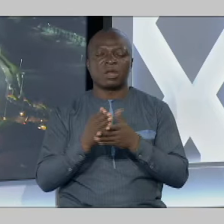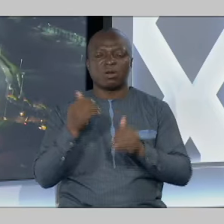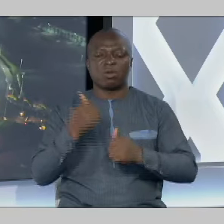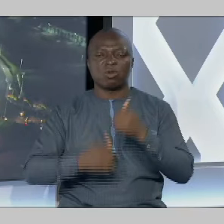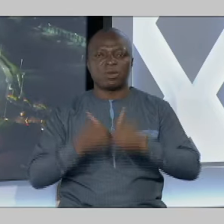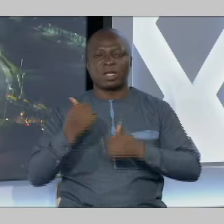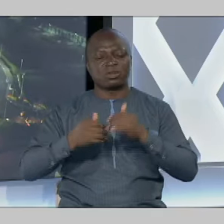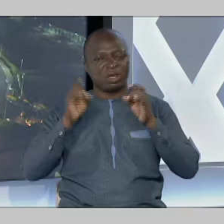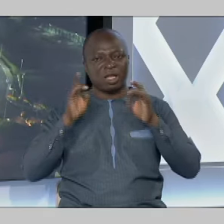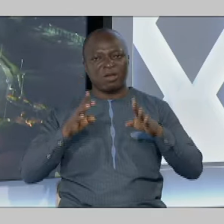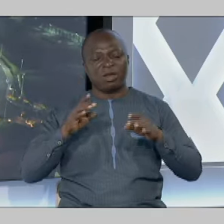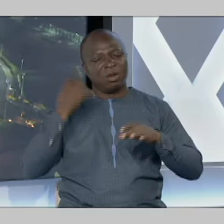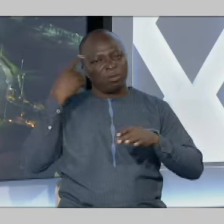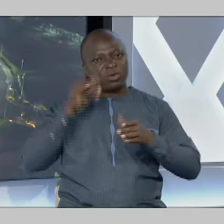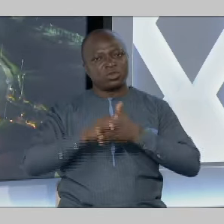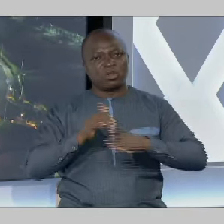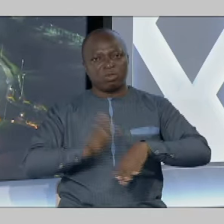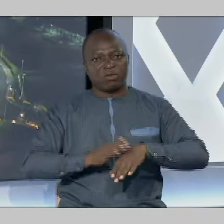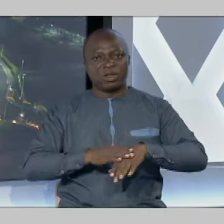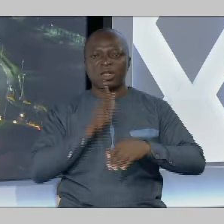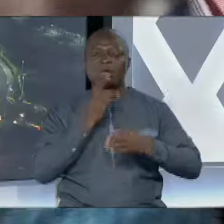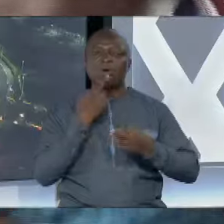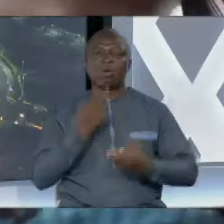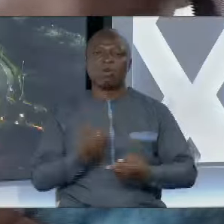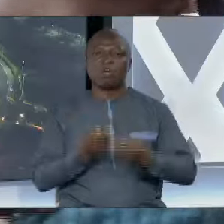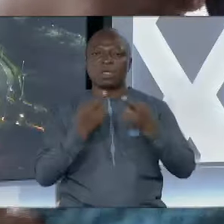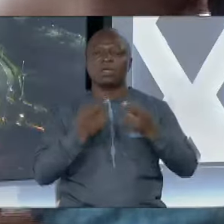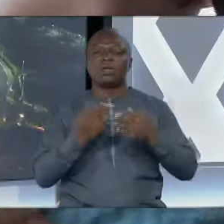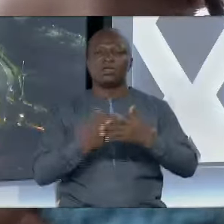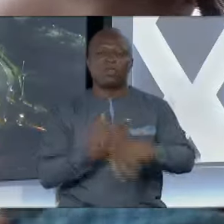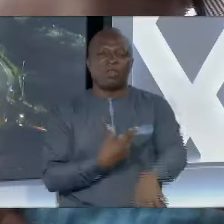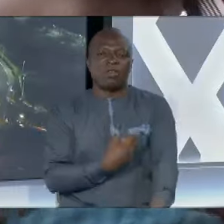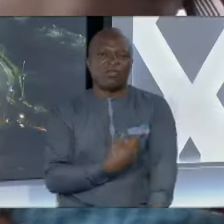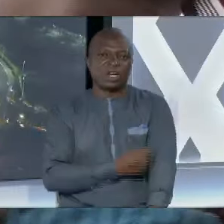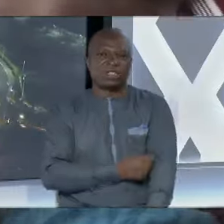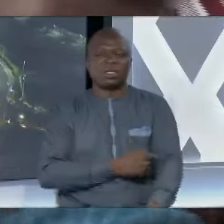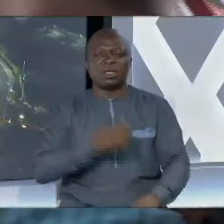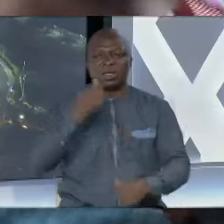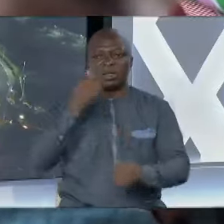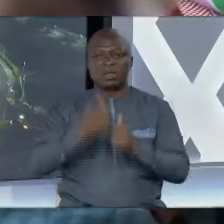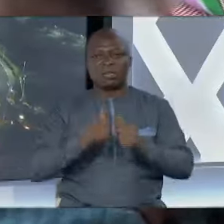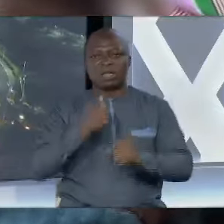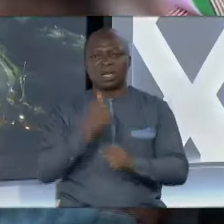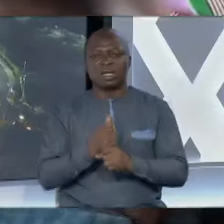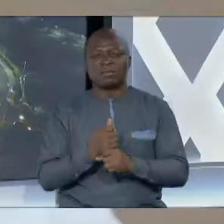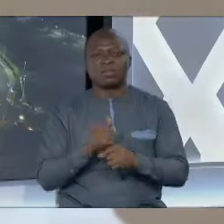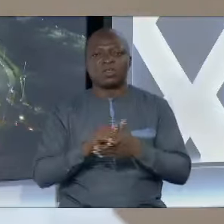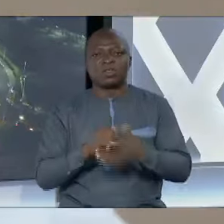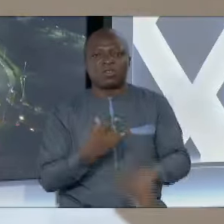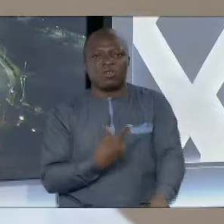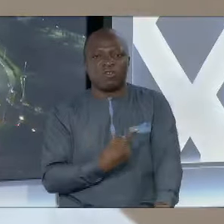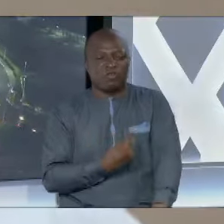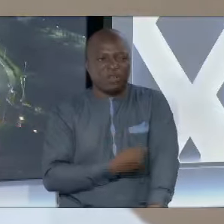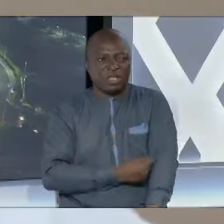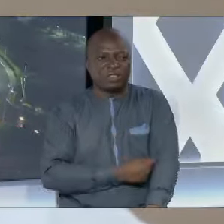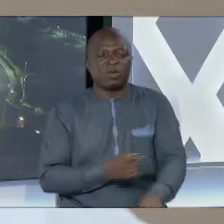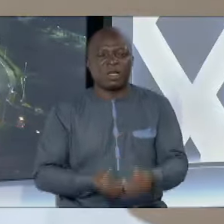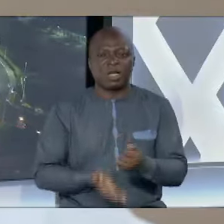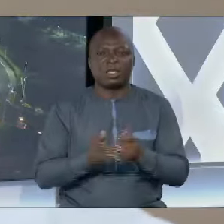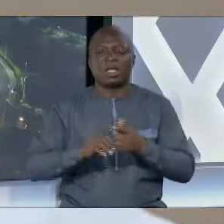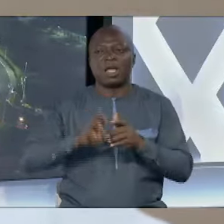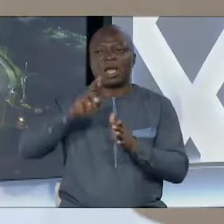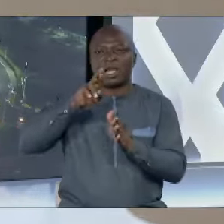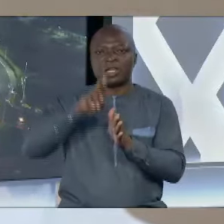majeures. Pour se prévenir, il est recommandé de se faire vacciner chaque année. Le vaccin antigrippal peut aider à réduire